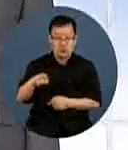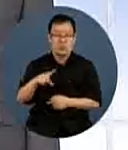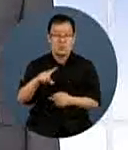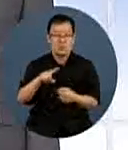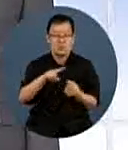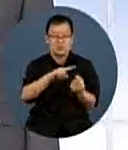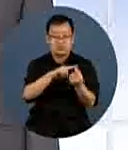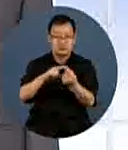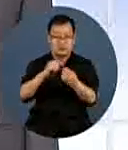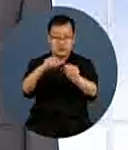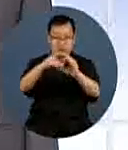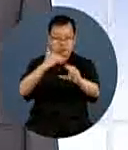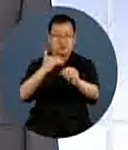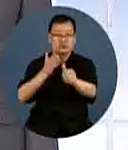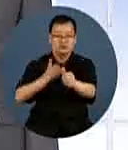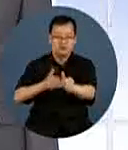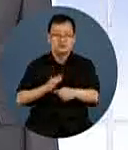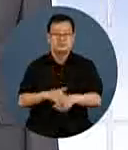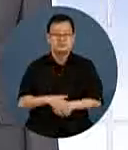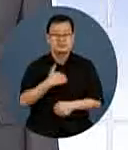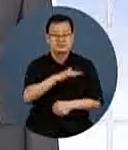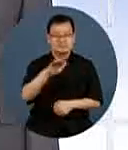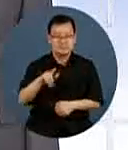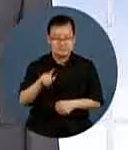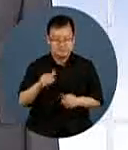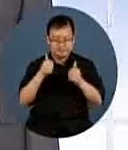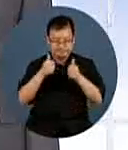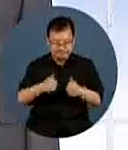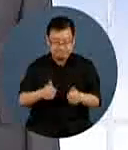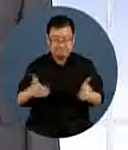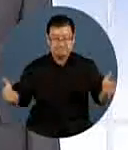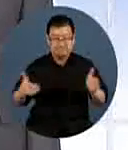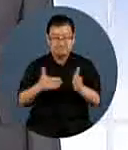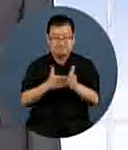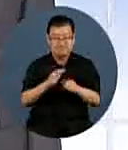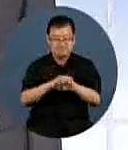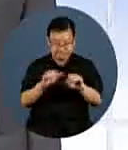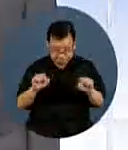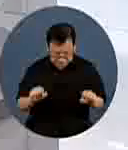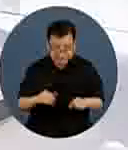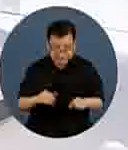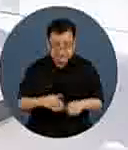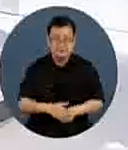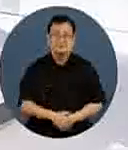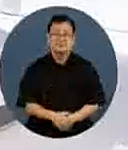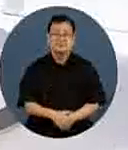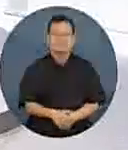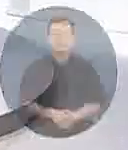주소로 글을 남겨주시기 바랍니다. 네, 저희는 여기서 인사드리겠습니다. 안녕히 계세요.